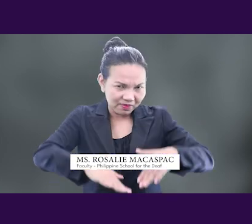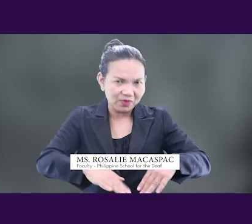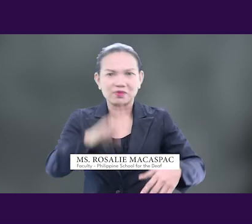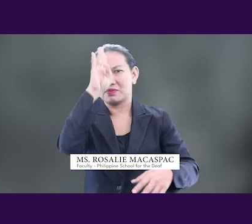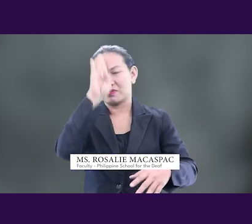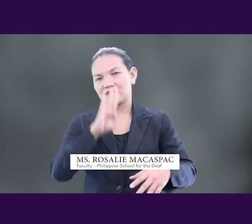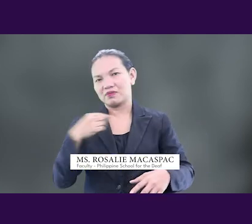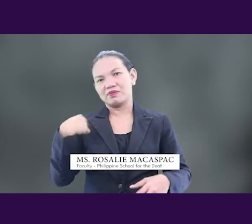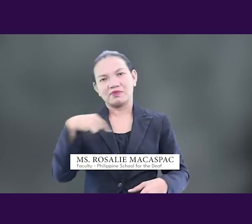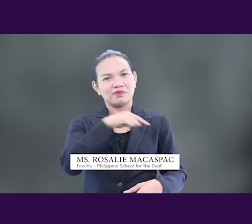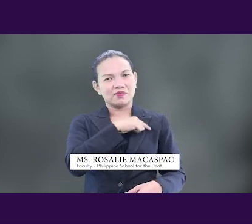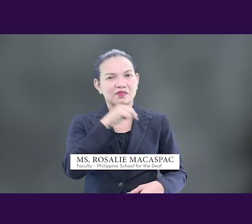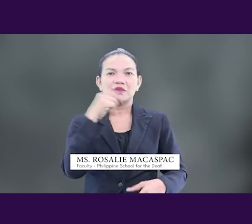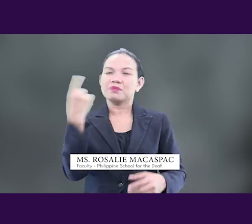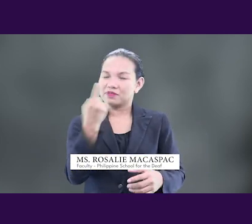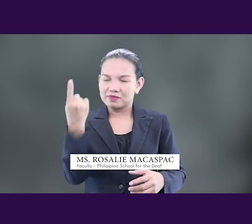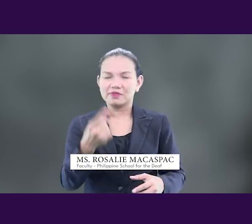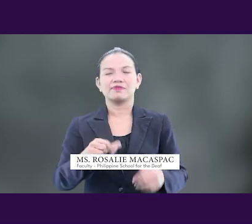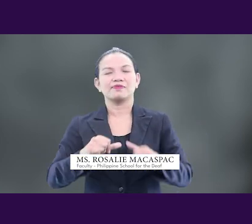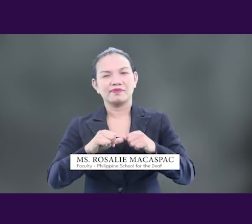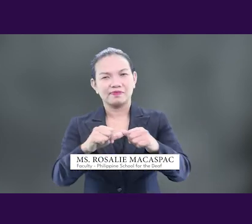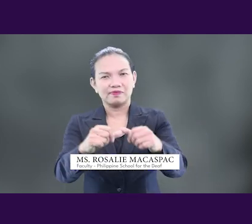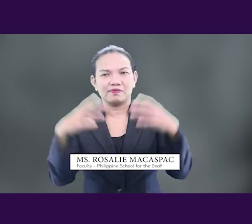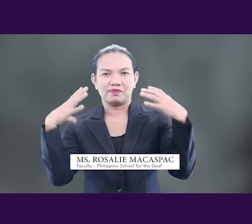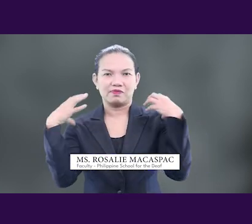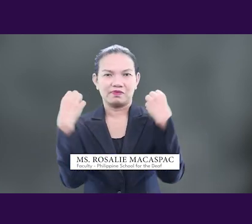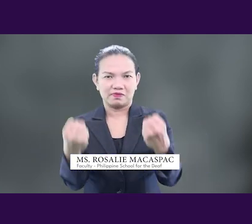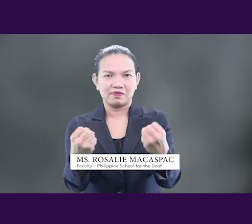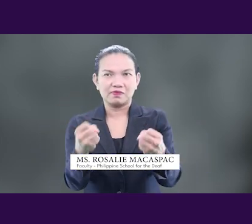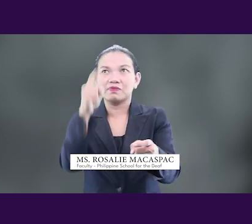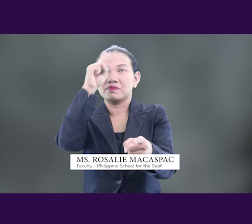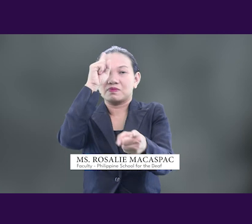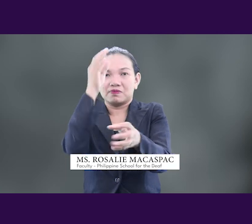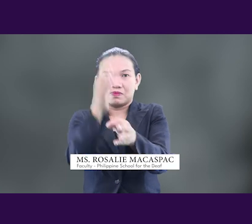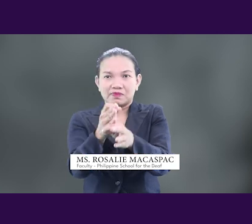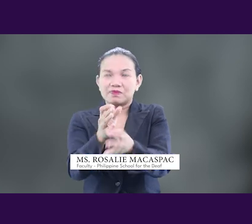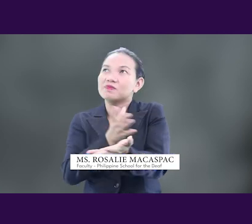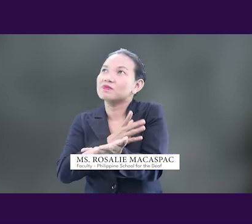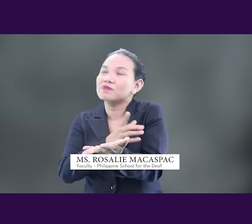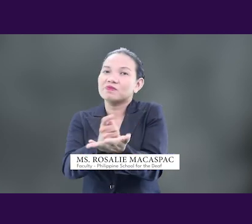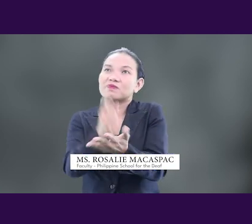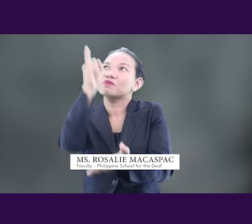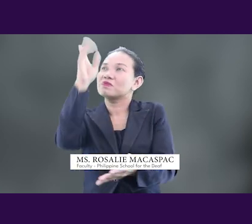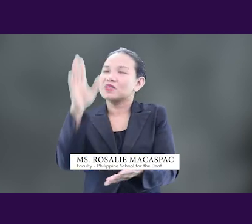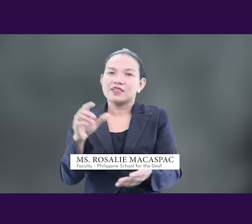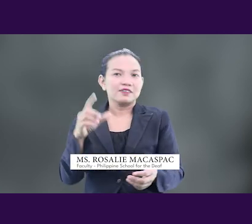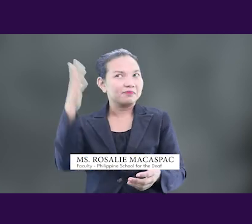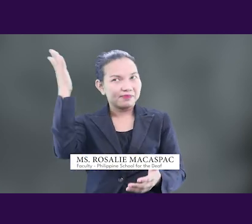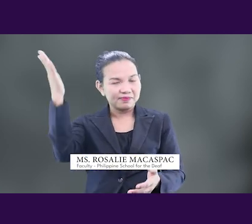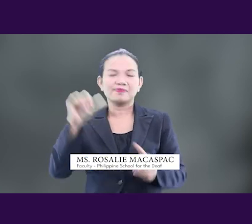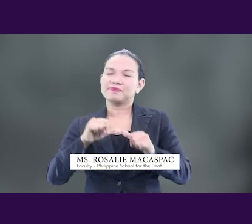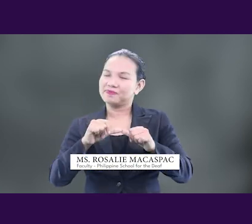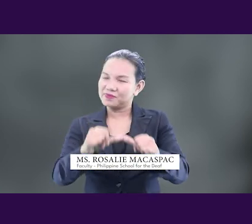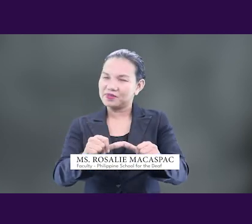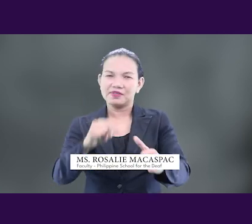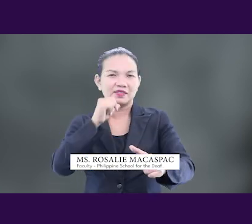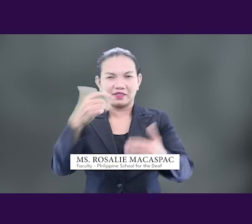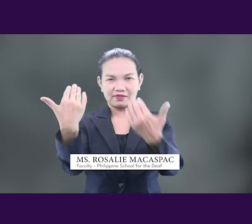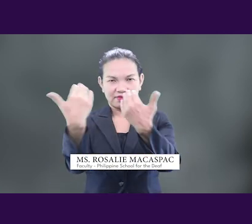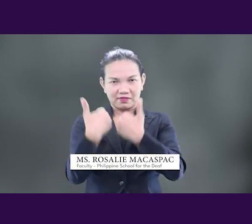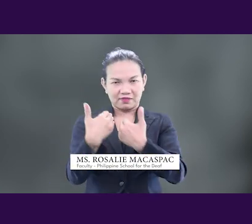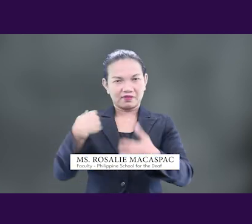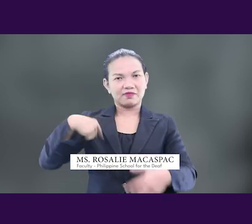upang durugin o sirain tayo, kundi upang palakasin ang ating pagtitiwala sa Diyos na minsan